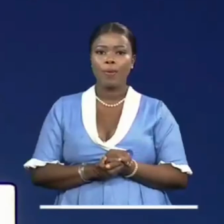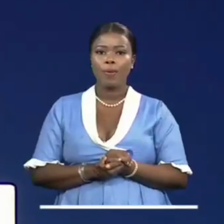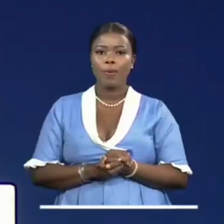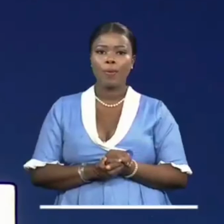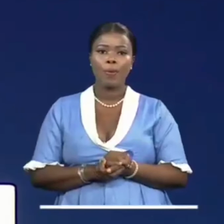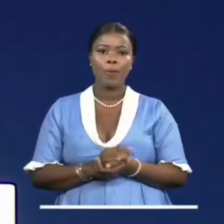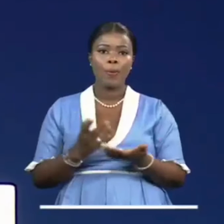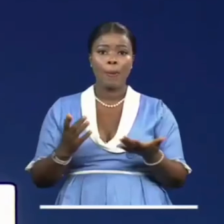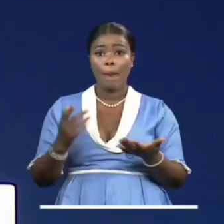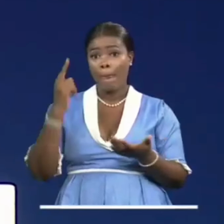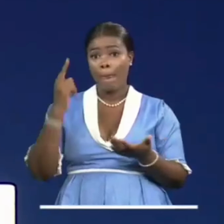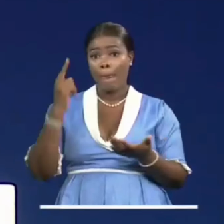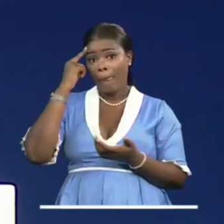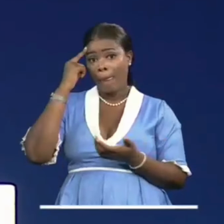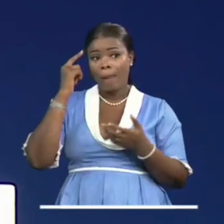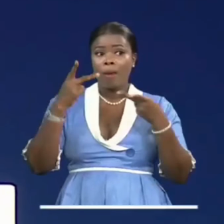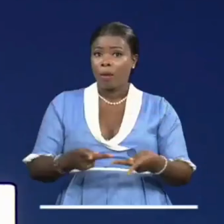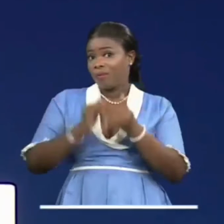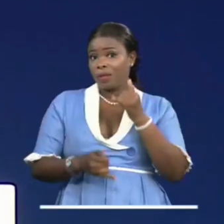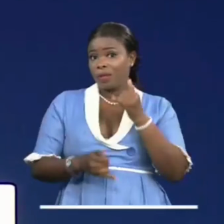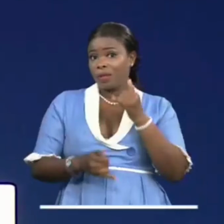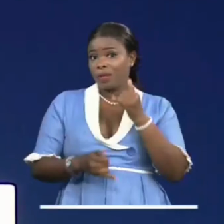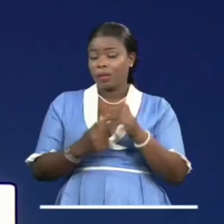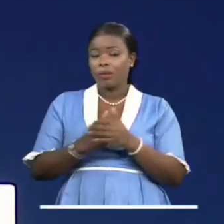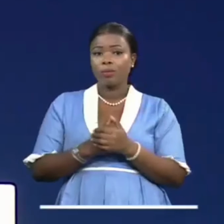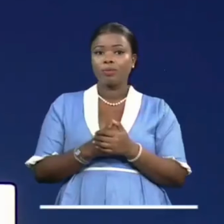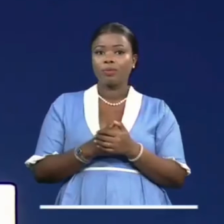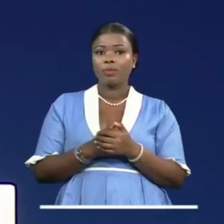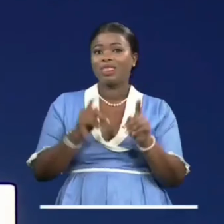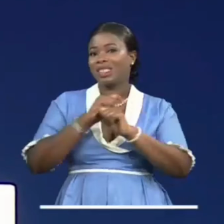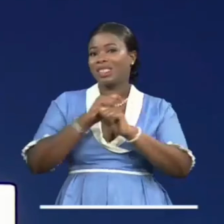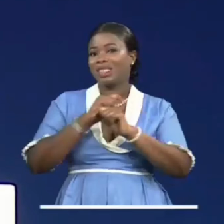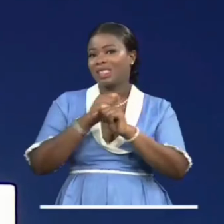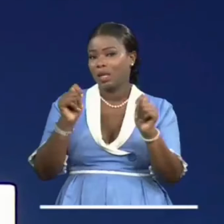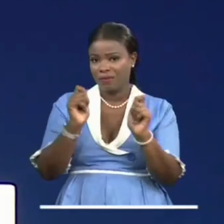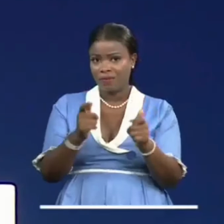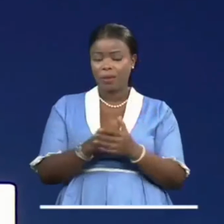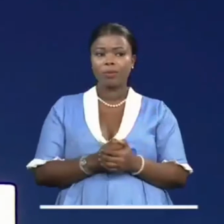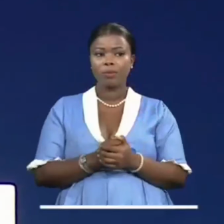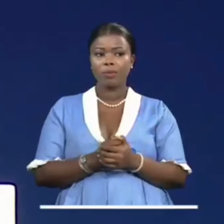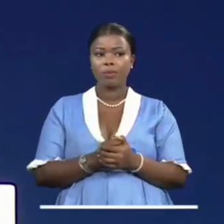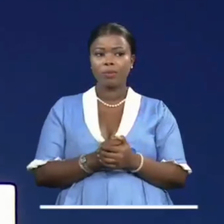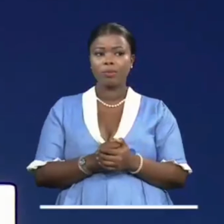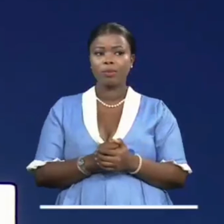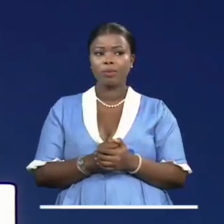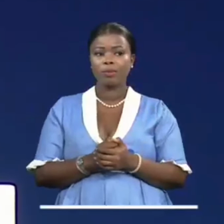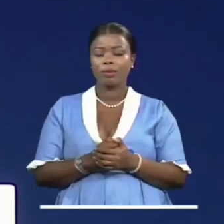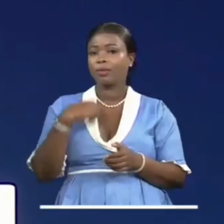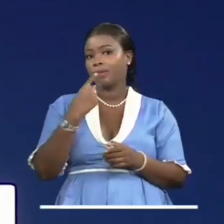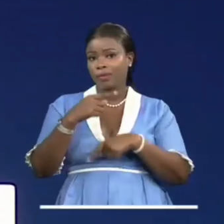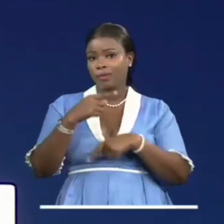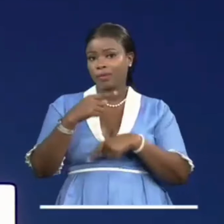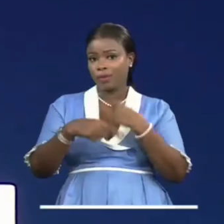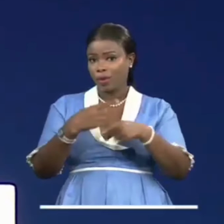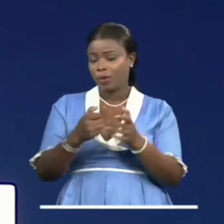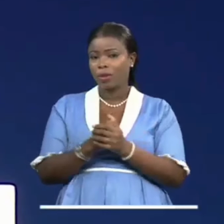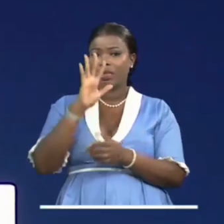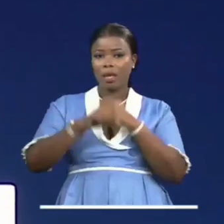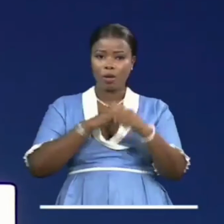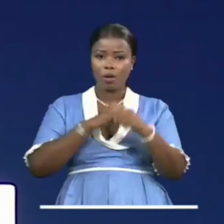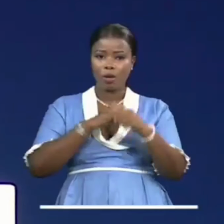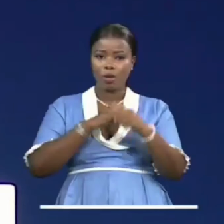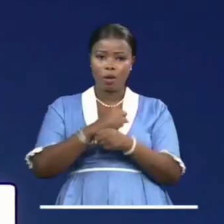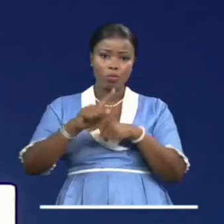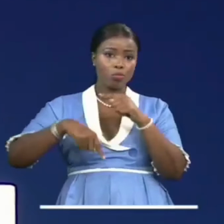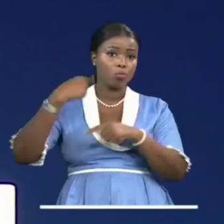rapidement je pense la présentation est quasiment finie un paquet de réformes très rapidement euh qui vont ponctuer les C prochaines années c'est